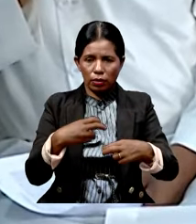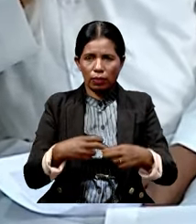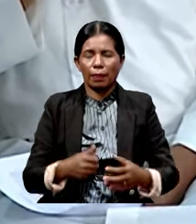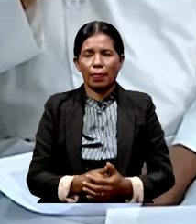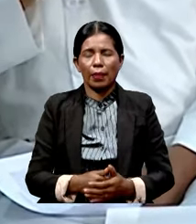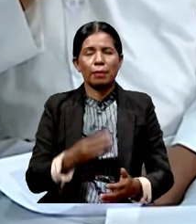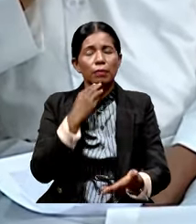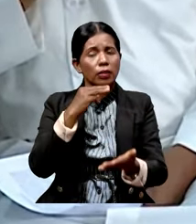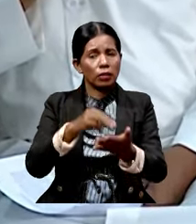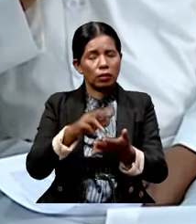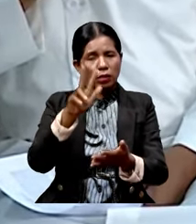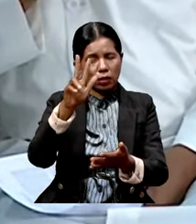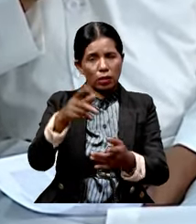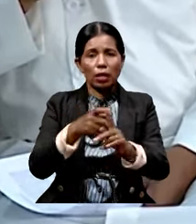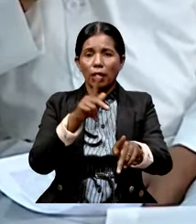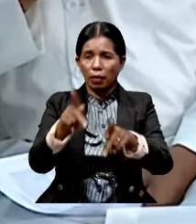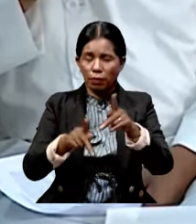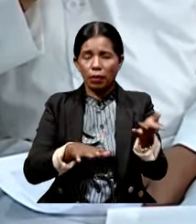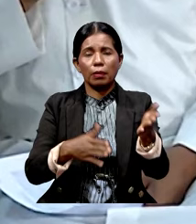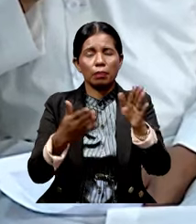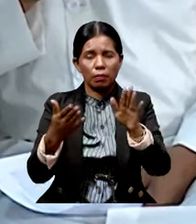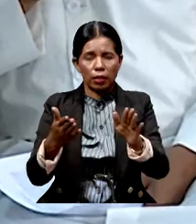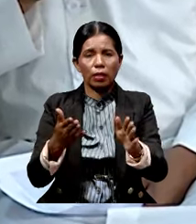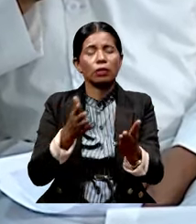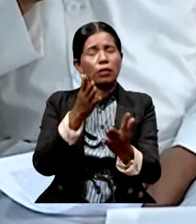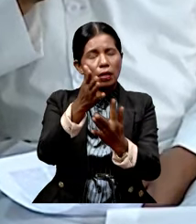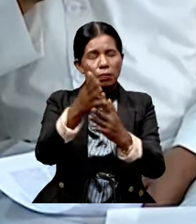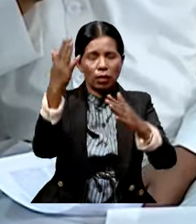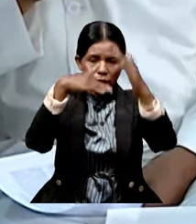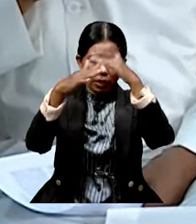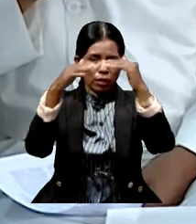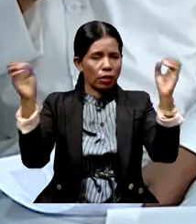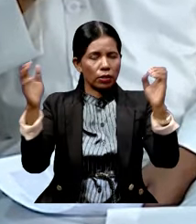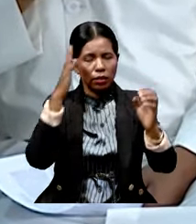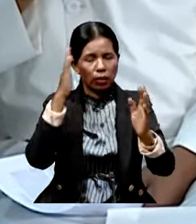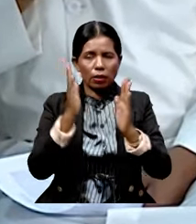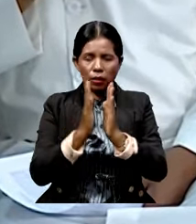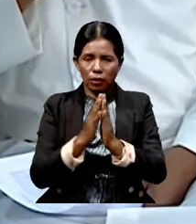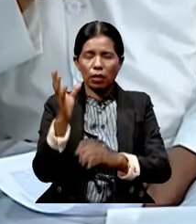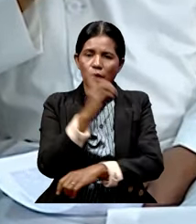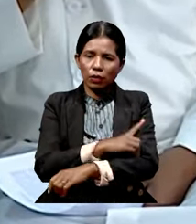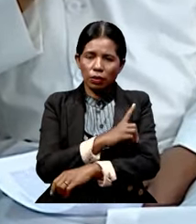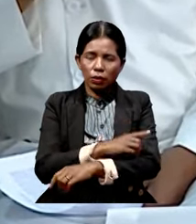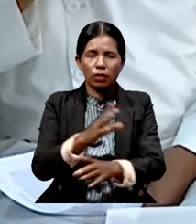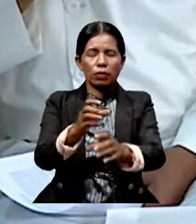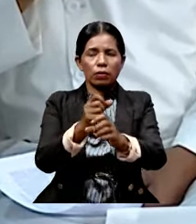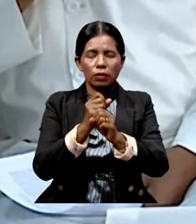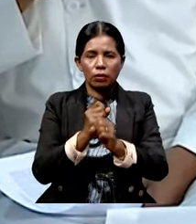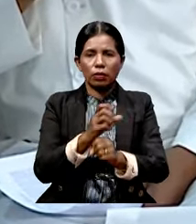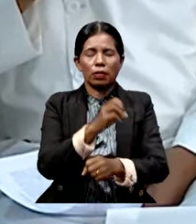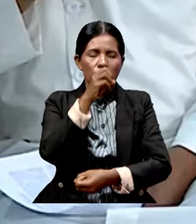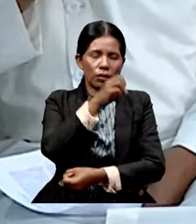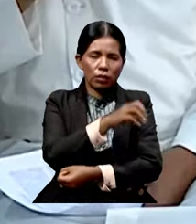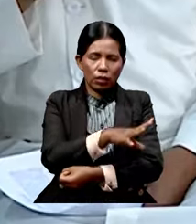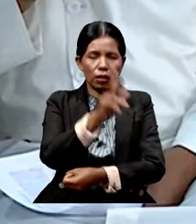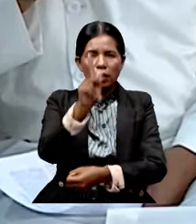Mensagem terceiro si papa ema nebe mate atu tama bala lehan la osida nebe hatene reza lor loron no simu batismo hanesan